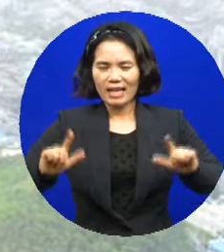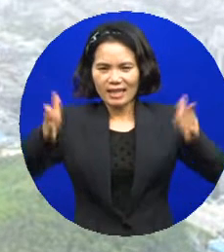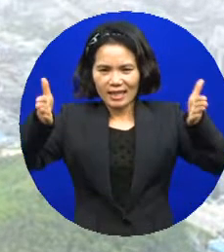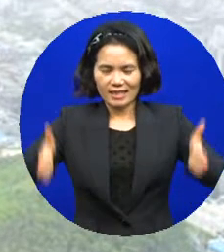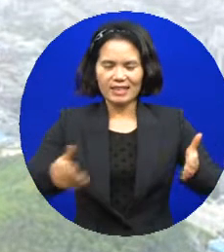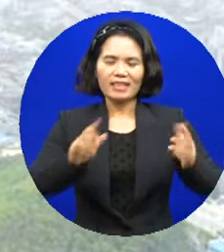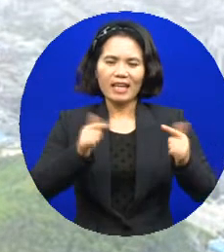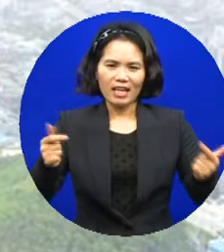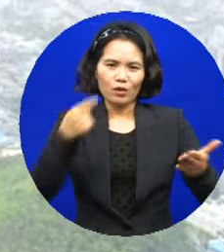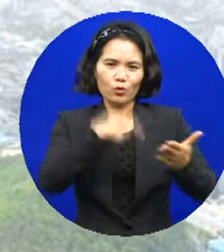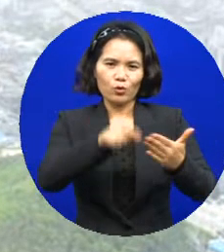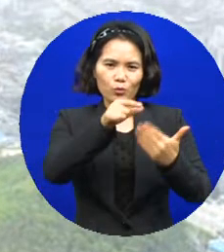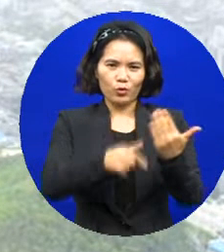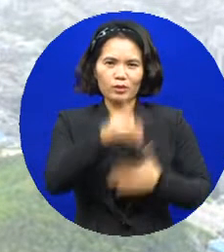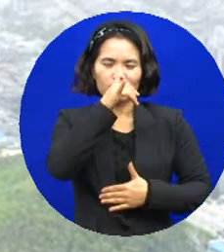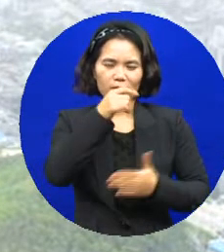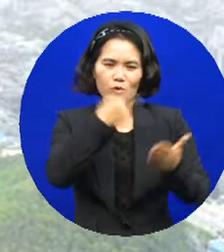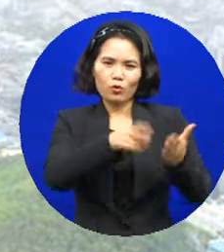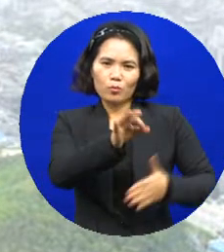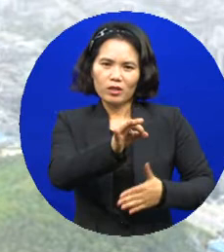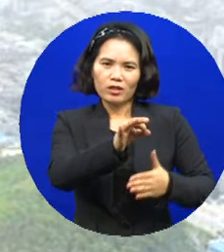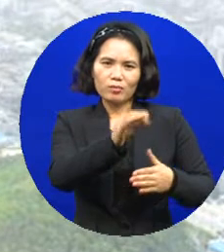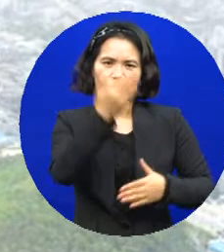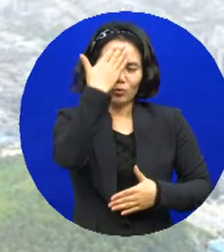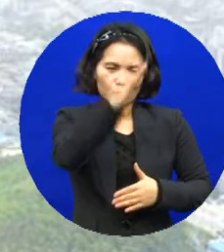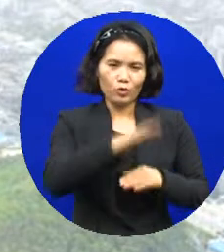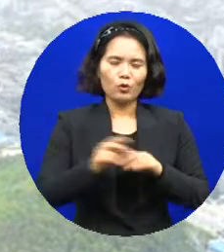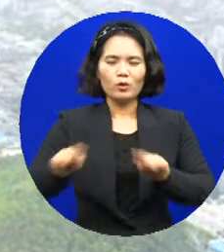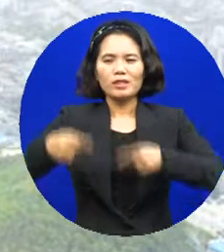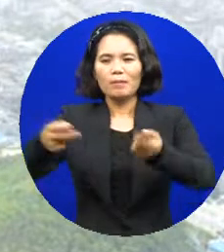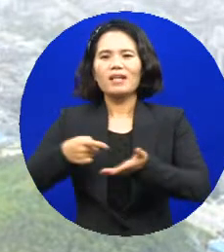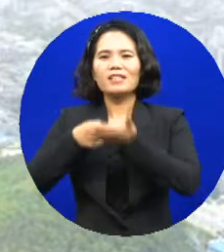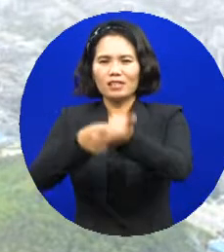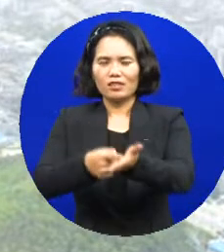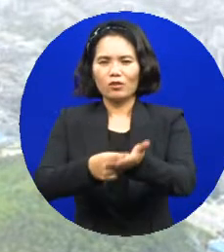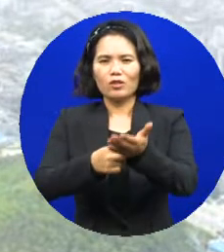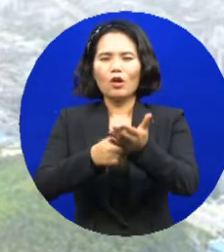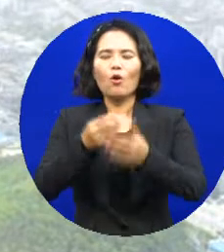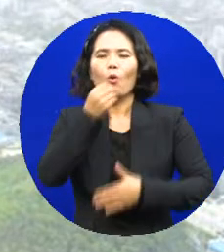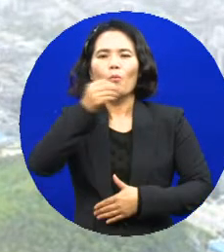24일까지 다양한 교육 프로그램을 진행합니다. 교육비는 모두 무료며